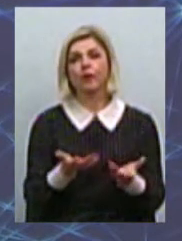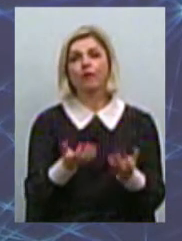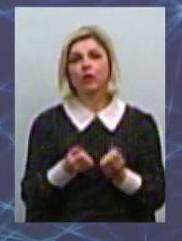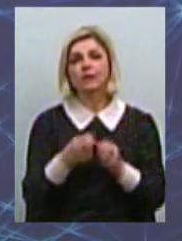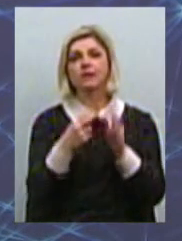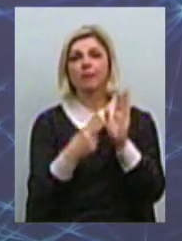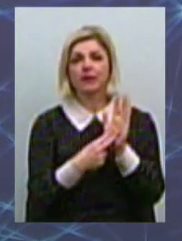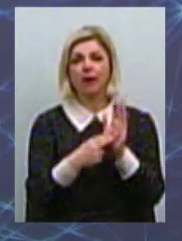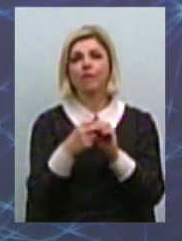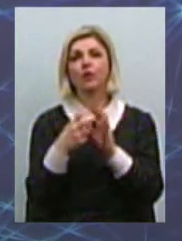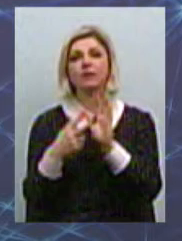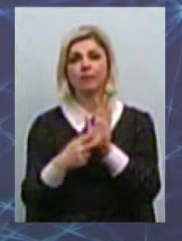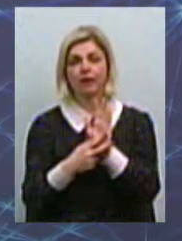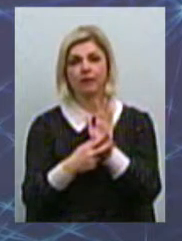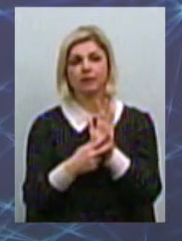17-18